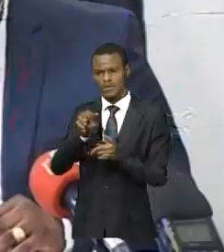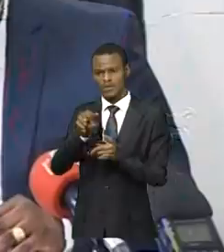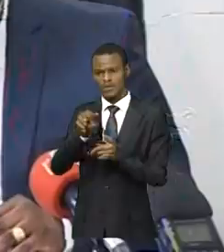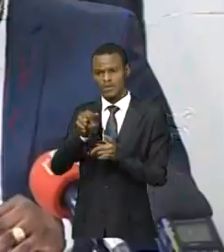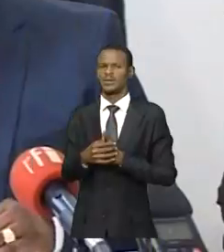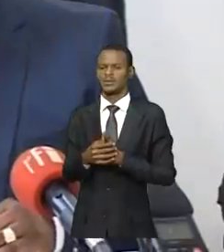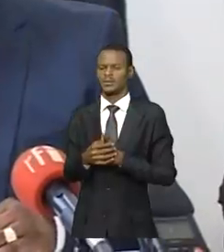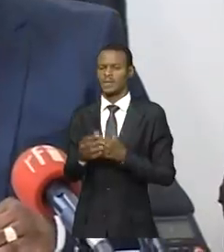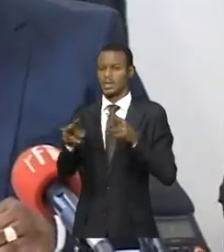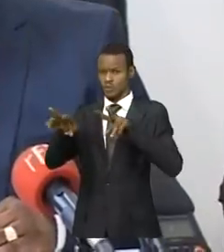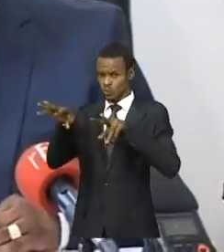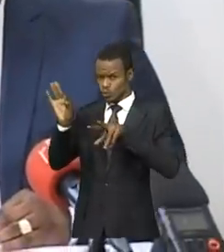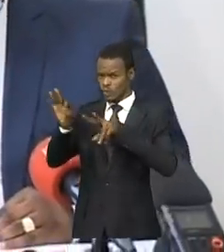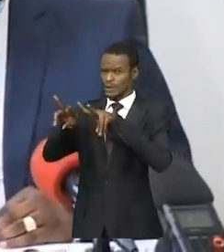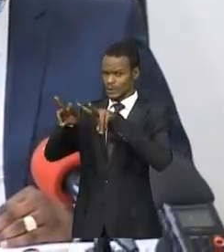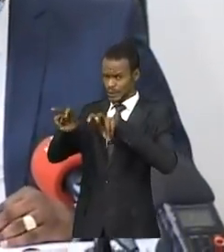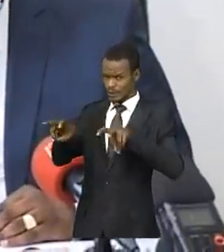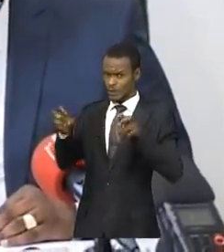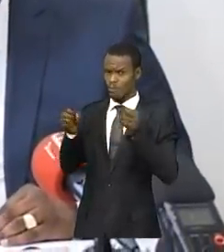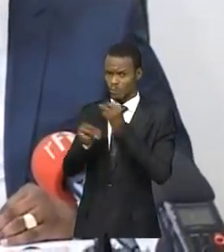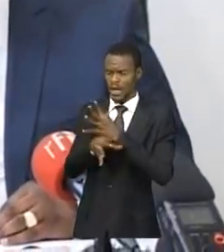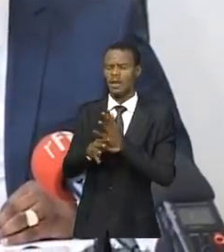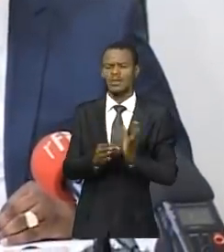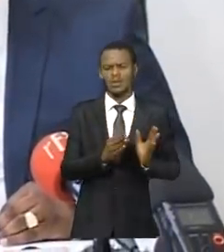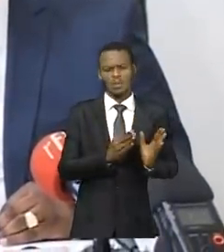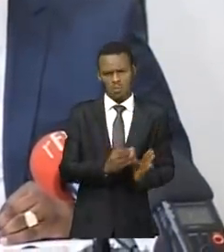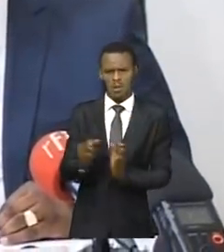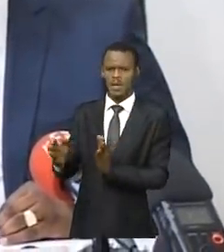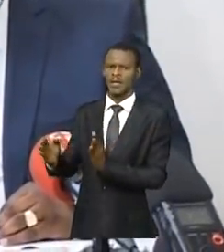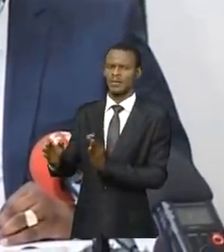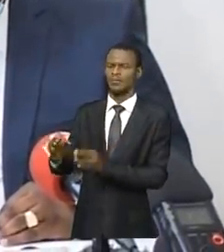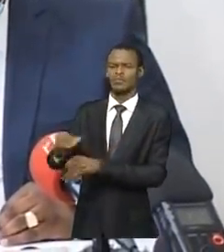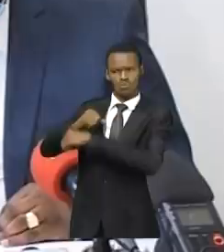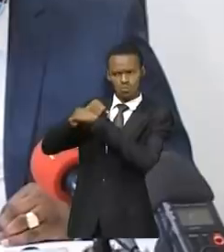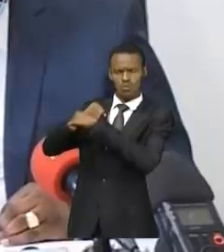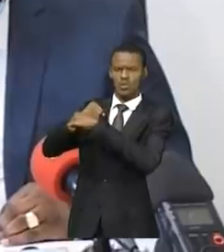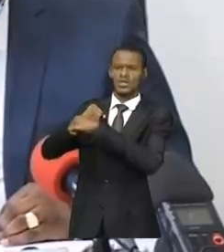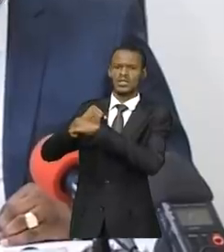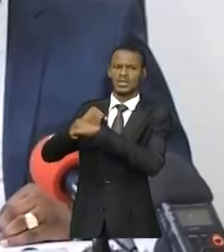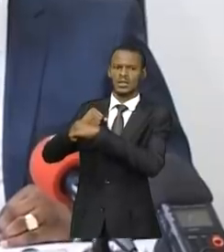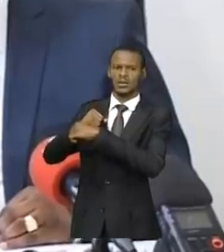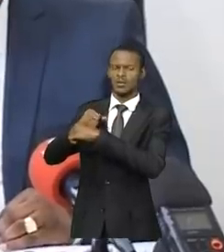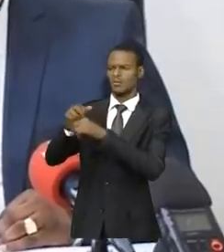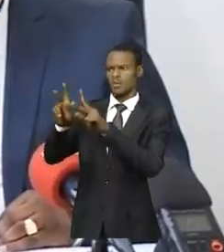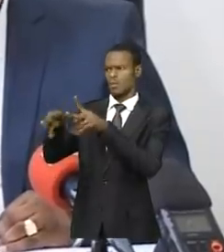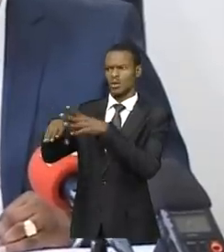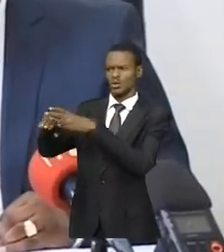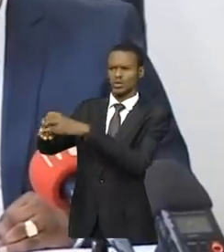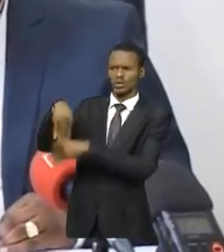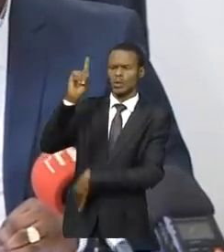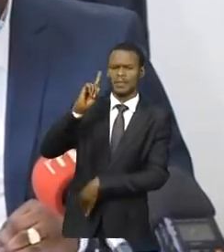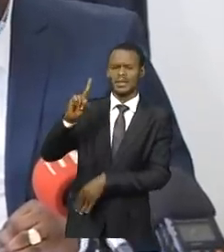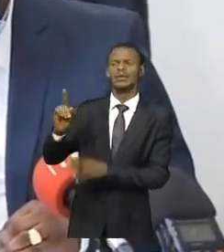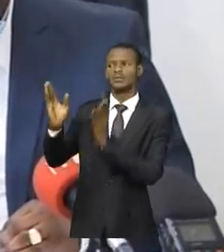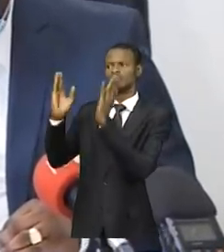de santé publique nécessaires ont été prises autour de cet immeuble, notamment la mise en quarantaine de tous les